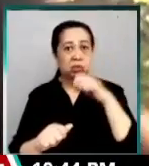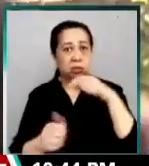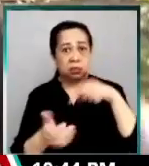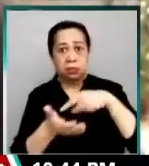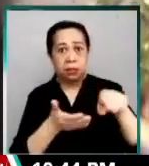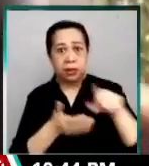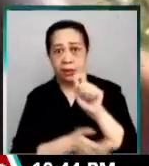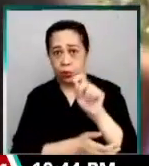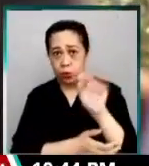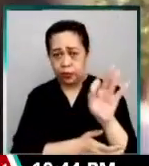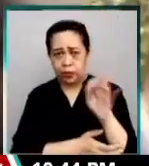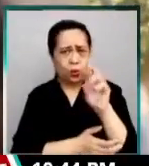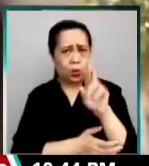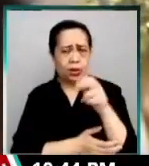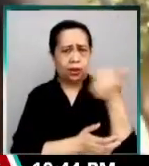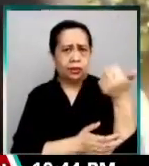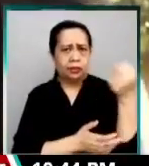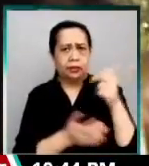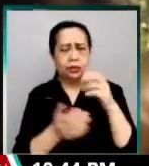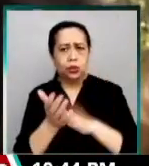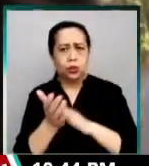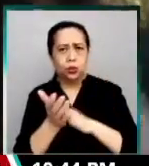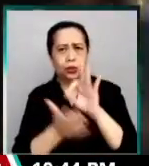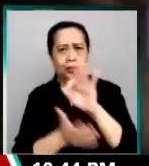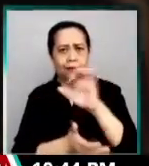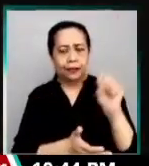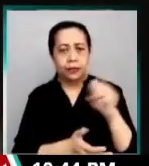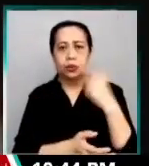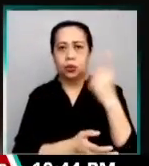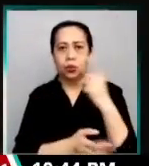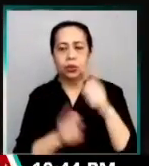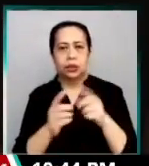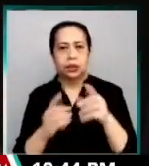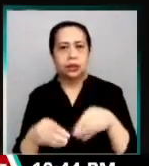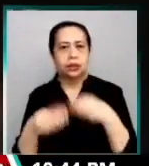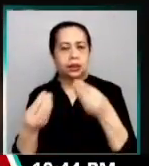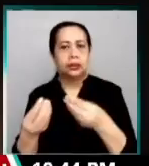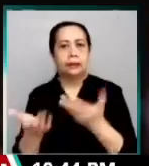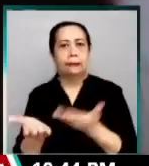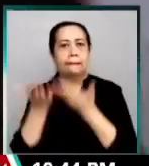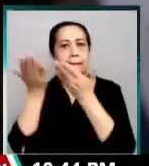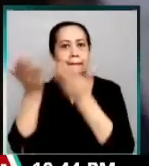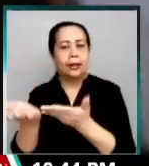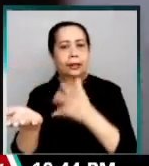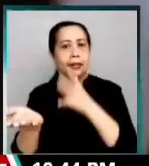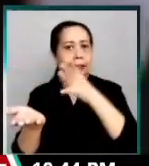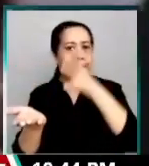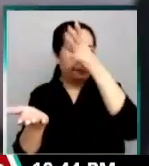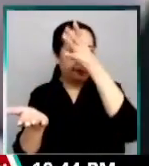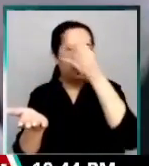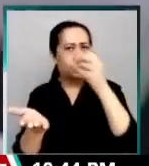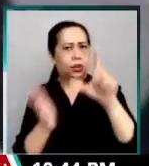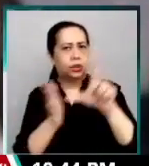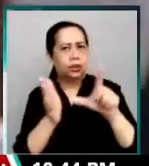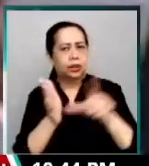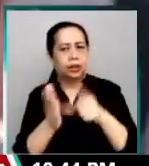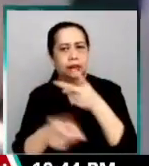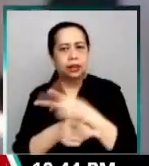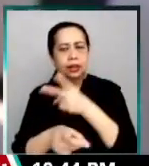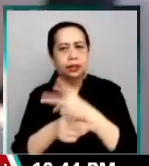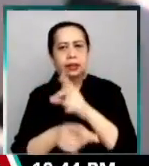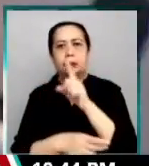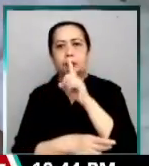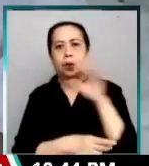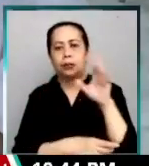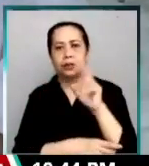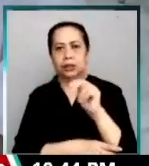tuition o iba pang school fees. Kailangan lang magpasa ang estudyante at mga magulang o legal guardian ng promissory note